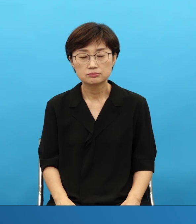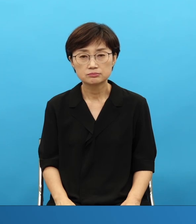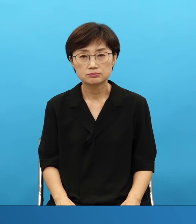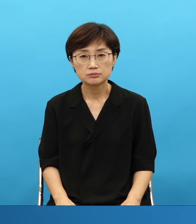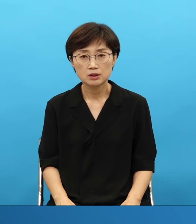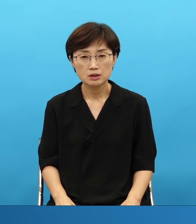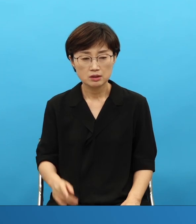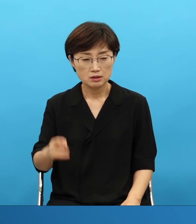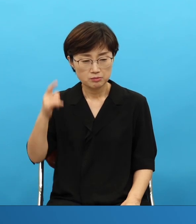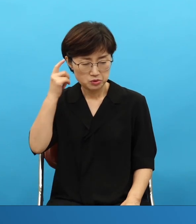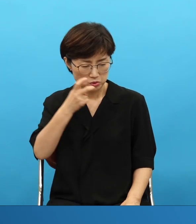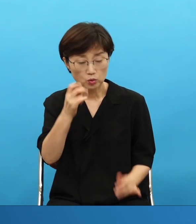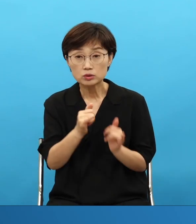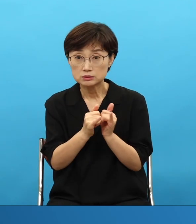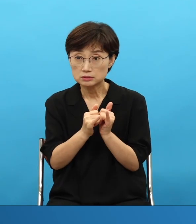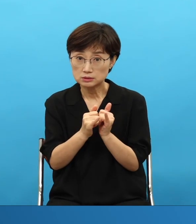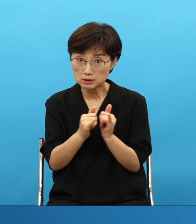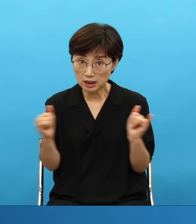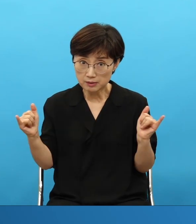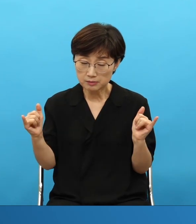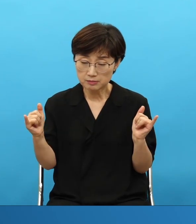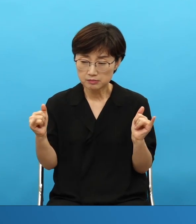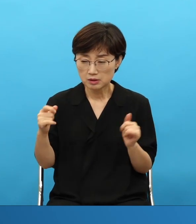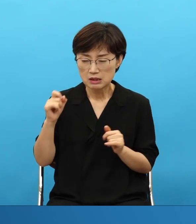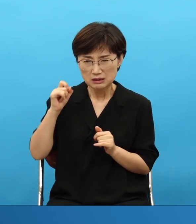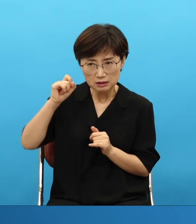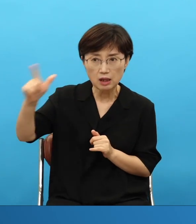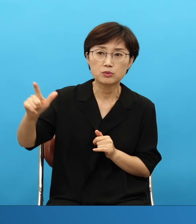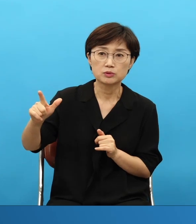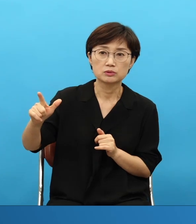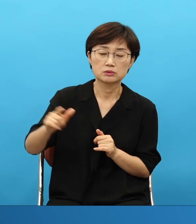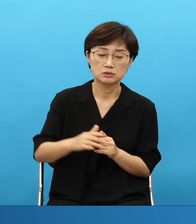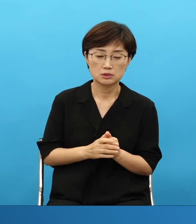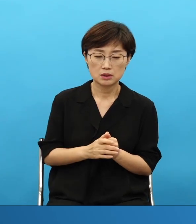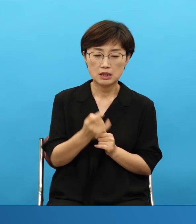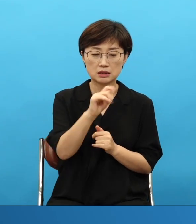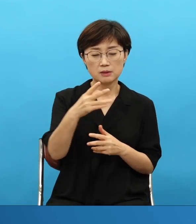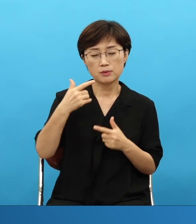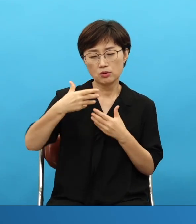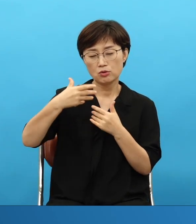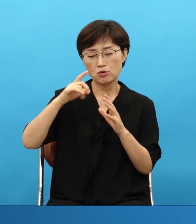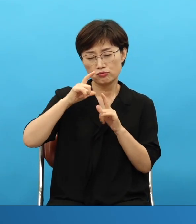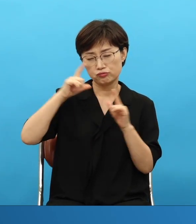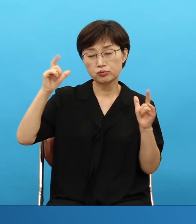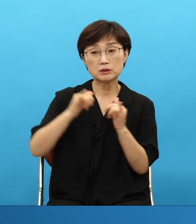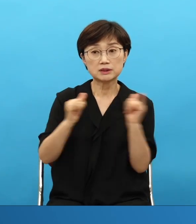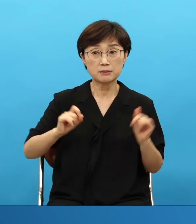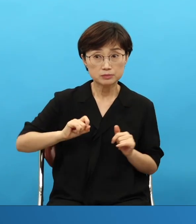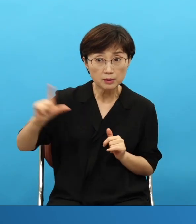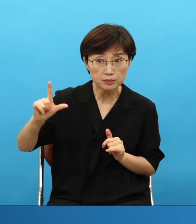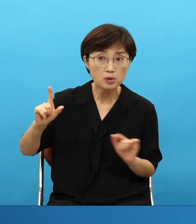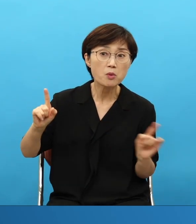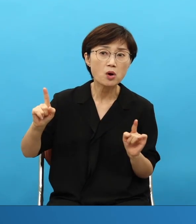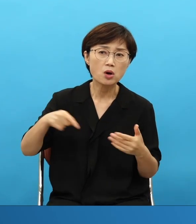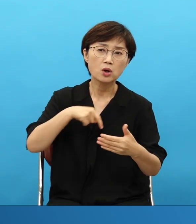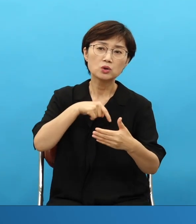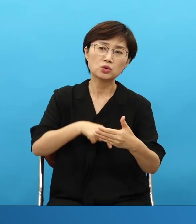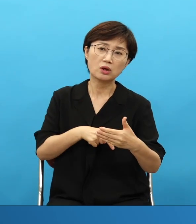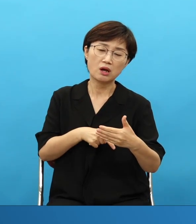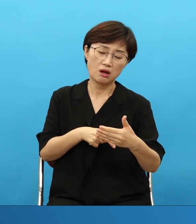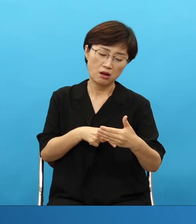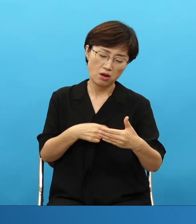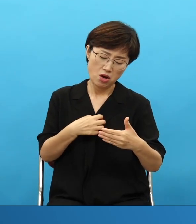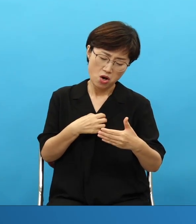인재들과 연예인들의 속에는 공황증 병이 들어가지고 헤매고 그렇게 합니다. Skilled individuals and